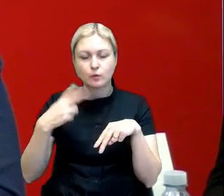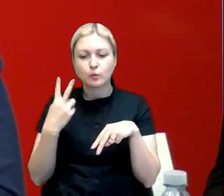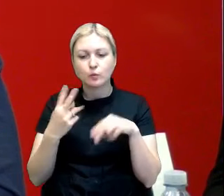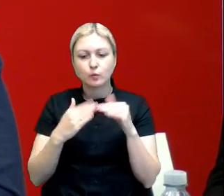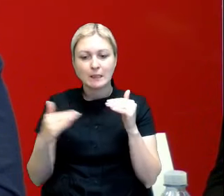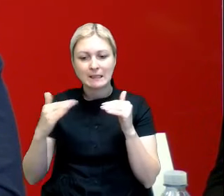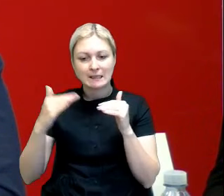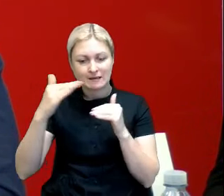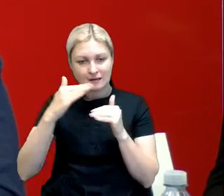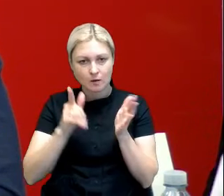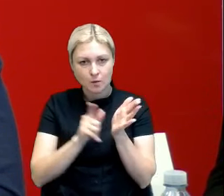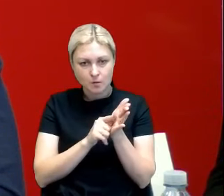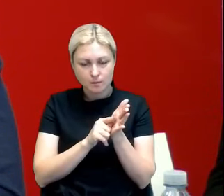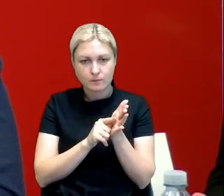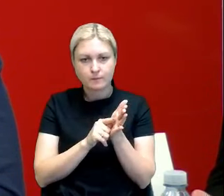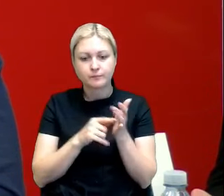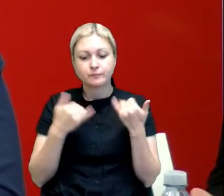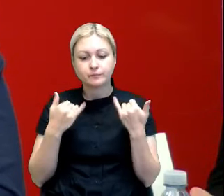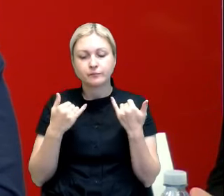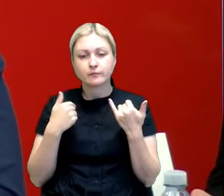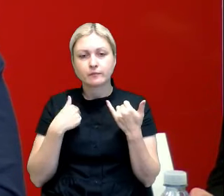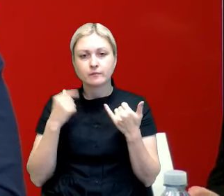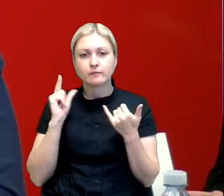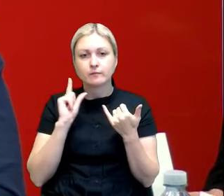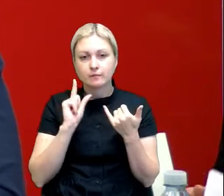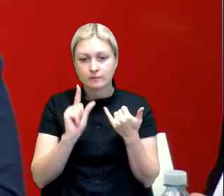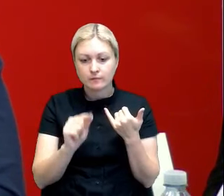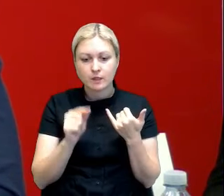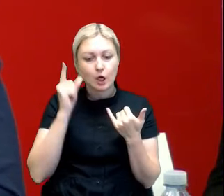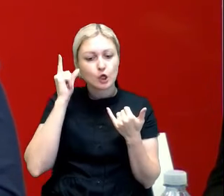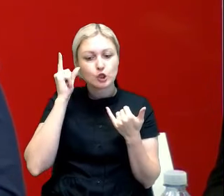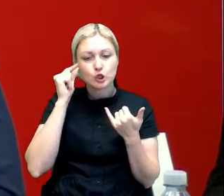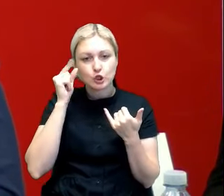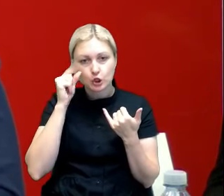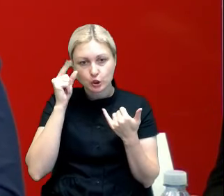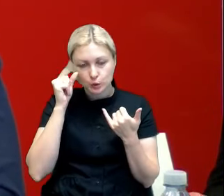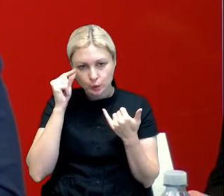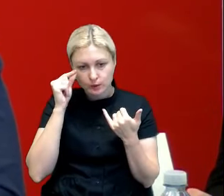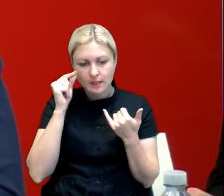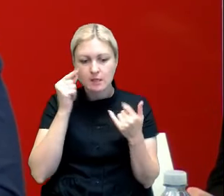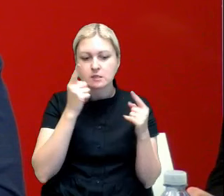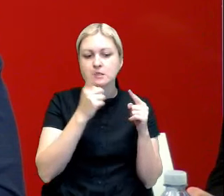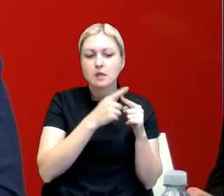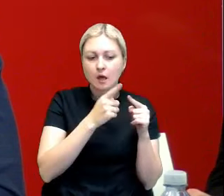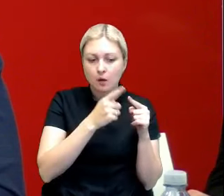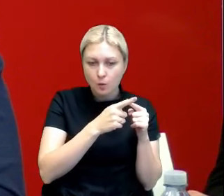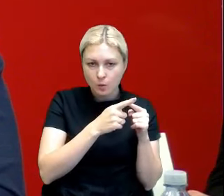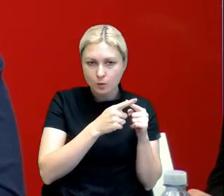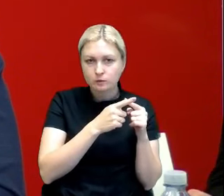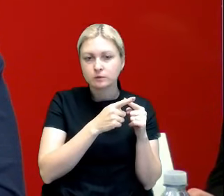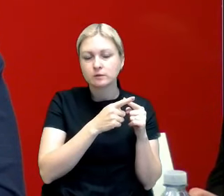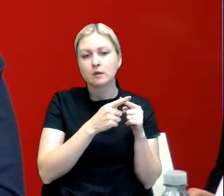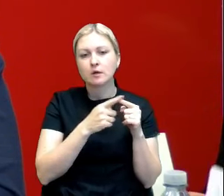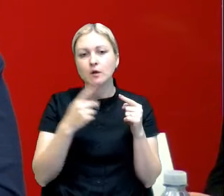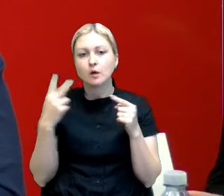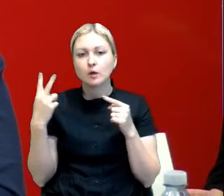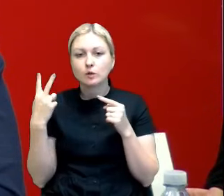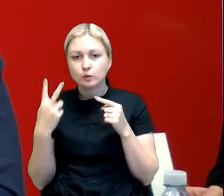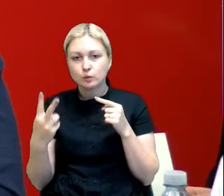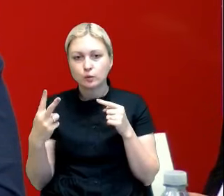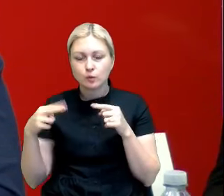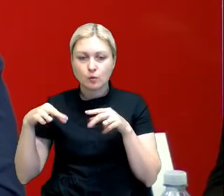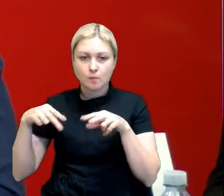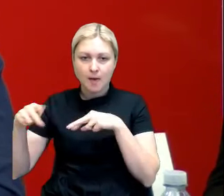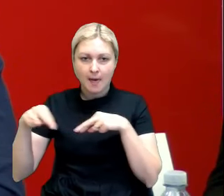ir šiandieną važiuojant tarp a šilutės plento ir taikos prospekto yra dvi perėjos kur ateina